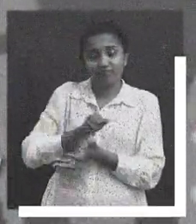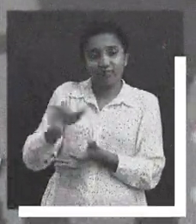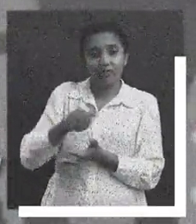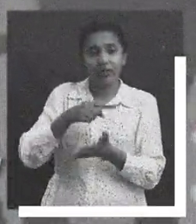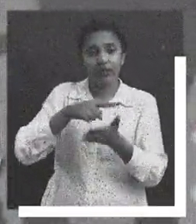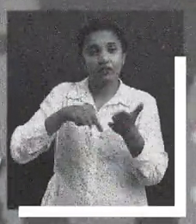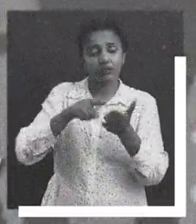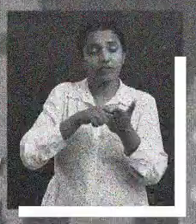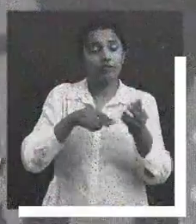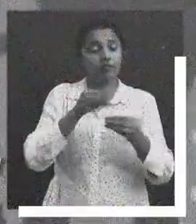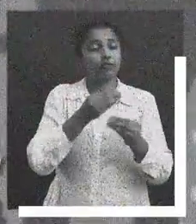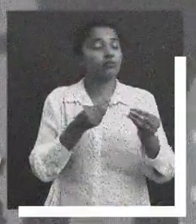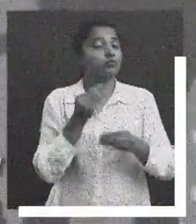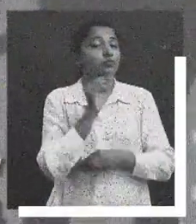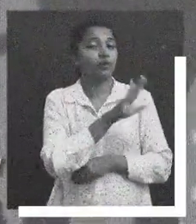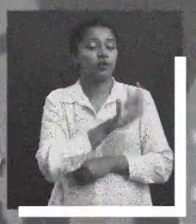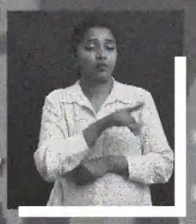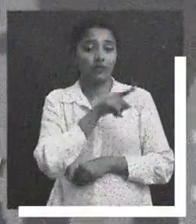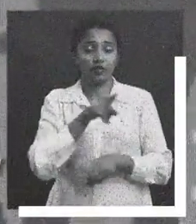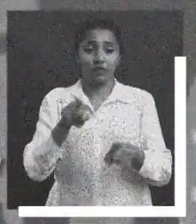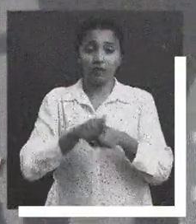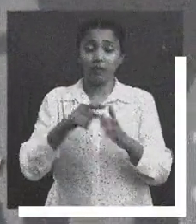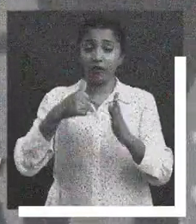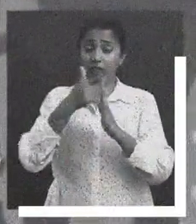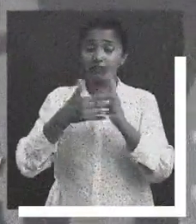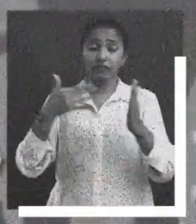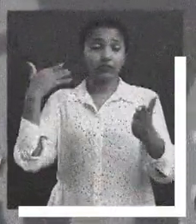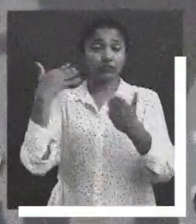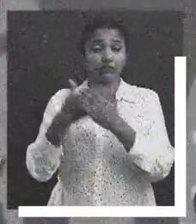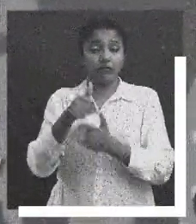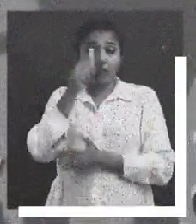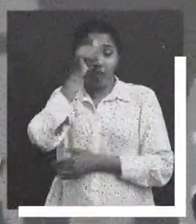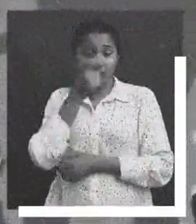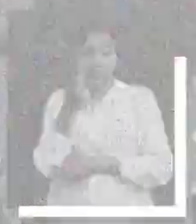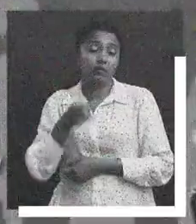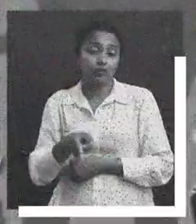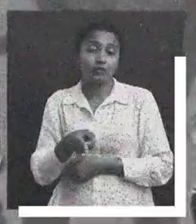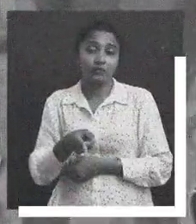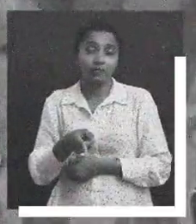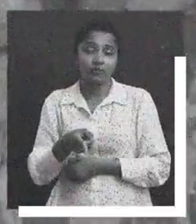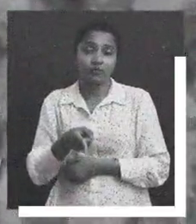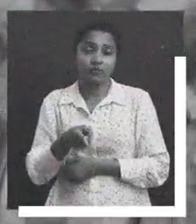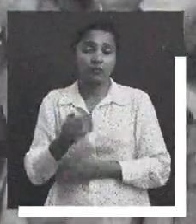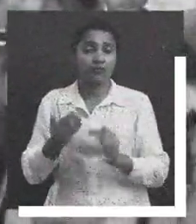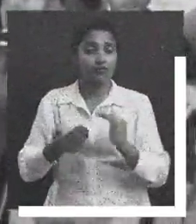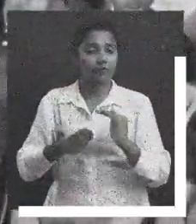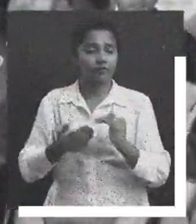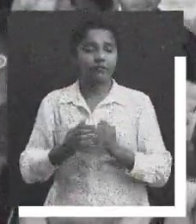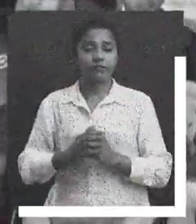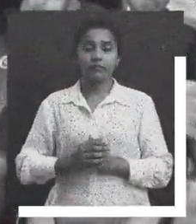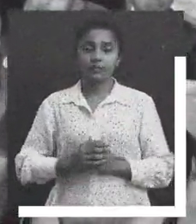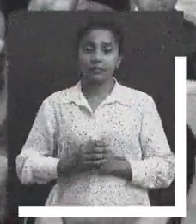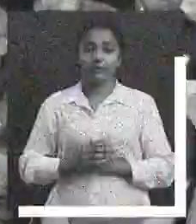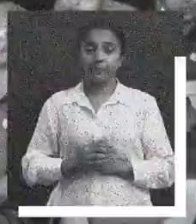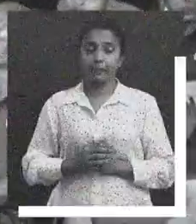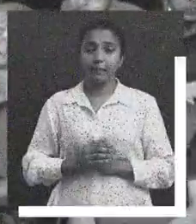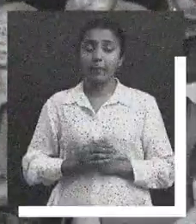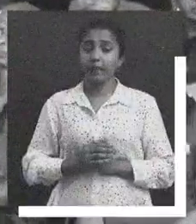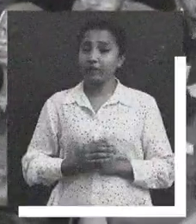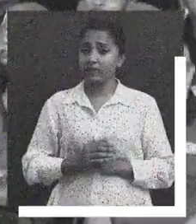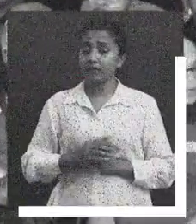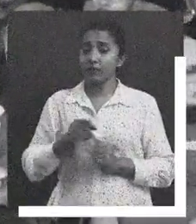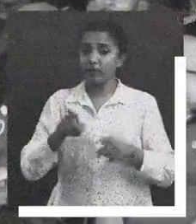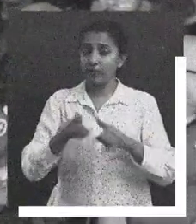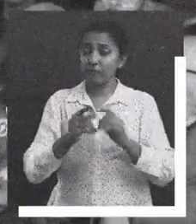ඡන්දෙට ලංකා ඉතිහාසයේ වැඩිම කළු සල්ලි පොම්ප කරන ඡන්දේ මේක වැඩිම නීති විරෝධී ක්‍රියා සිද්ධ වෙන ඡන්දේ මේක